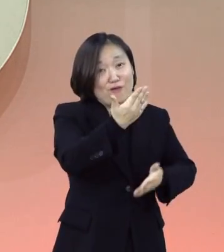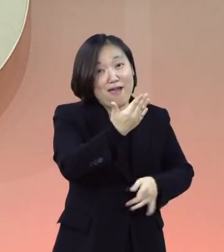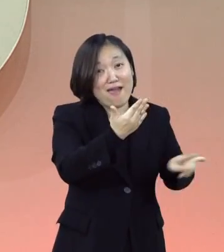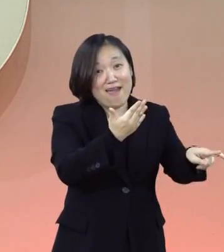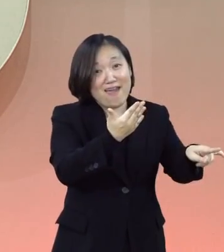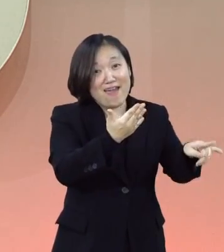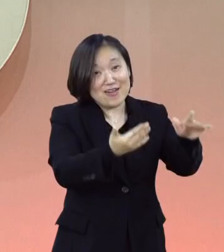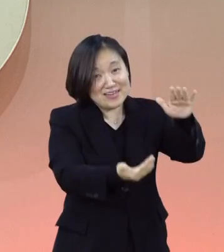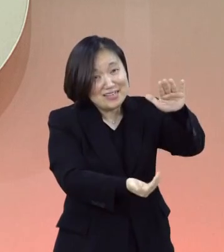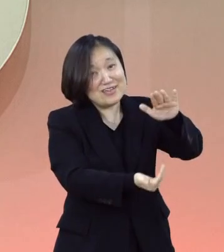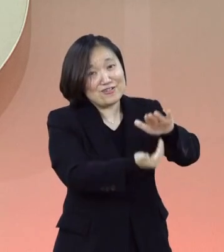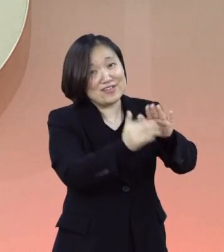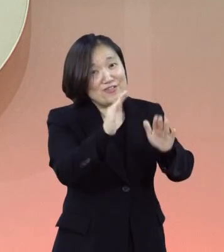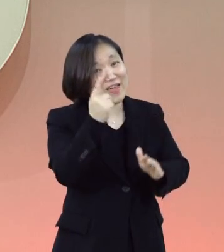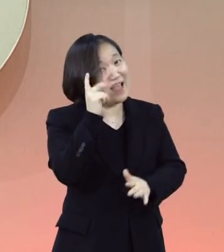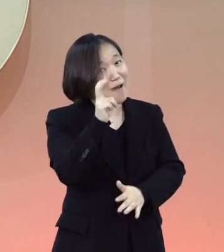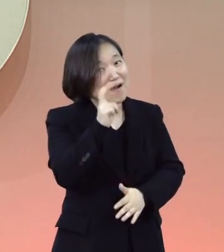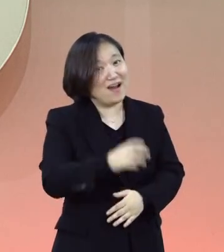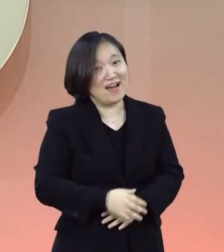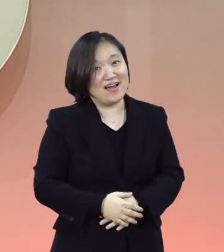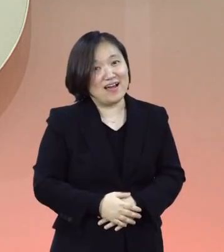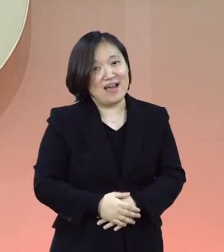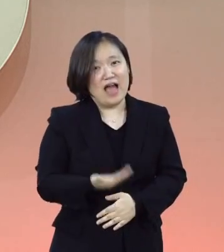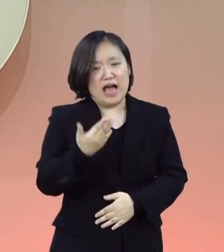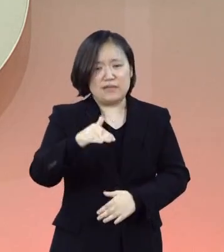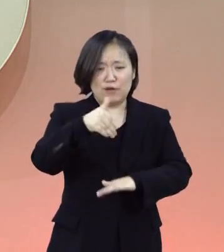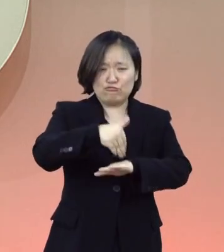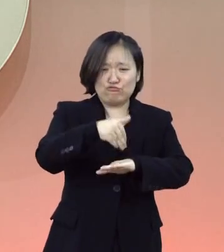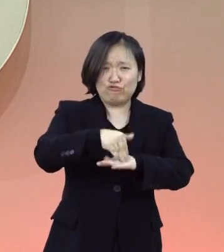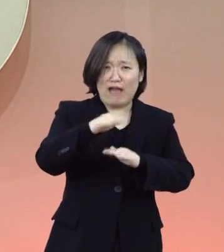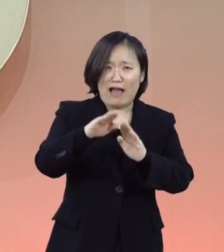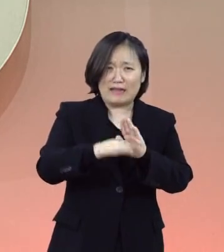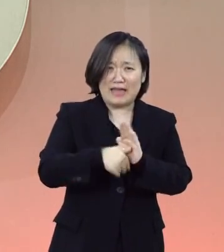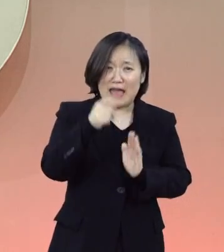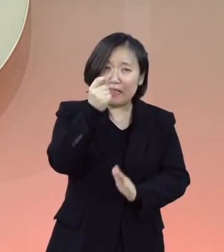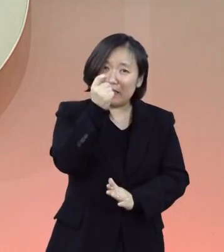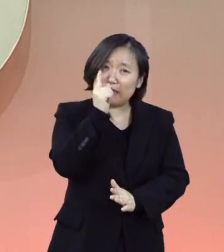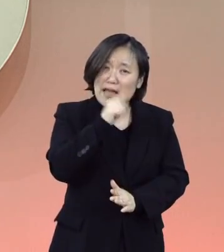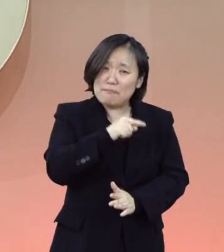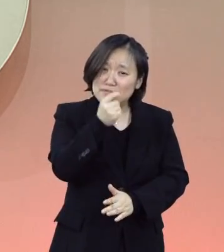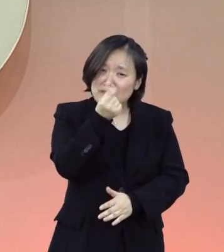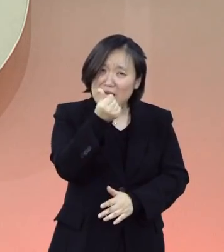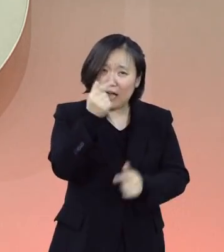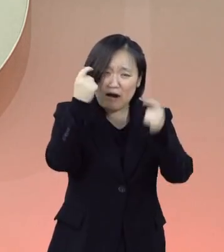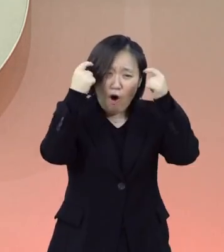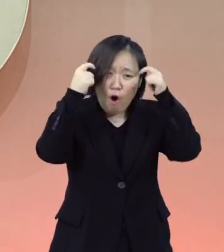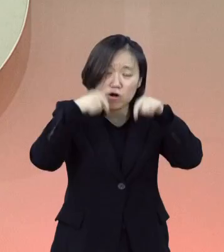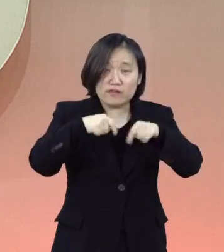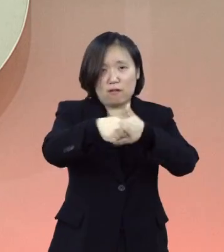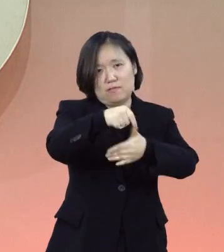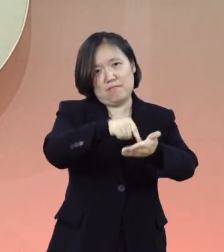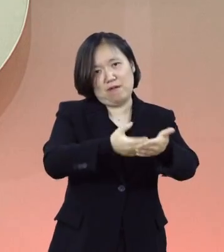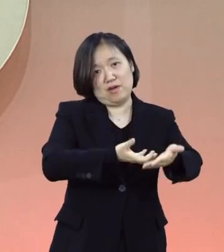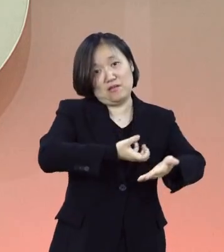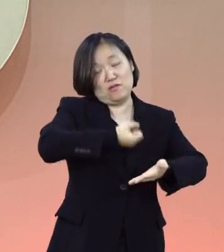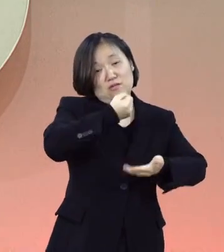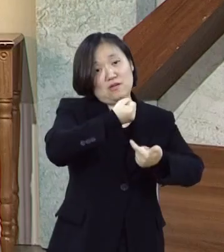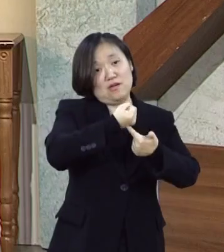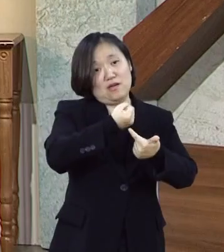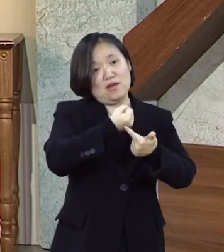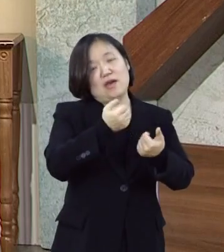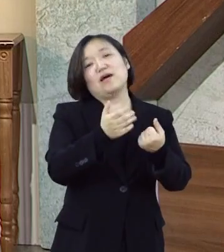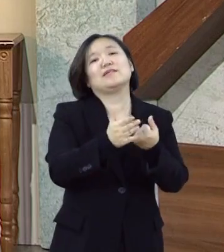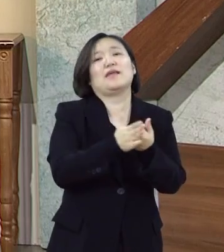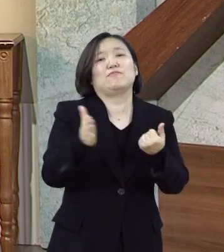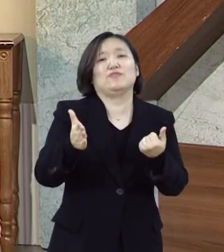텐데 그 한 생각 마음의 씨앗을 어리석게 심었기 때문에